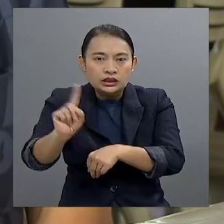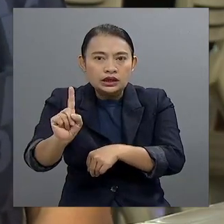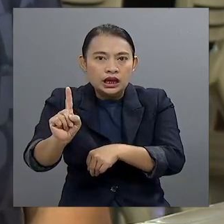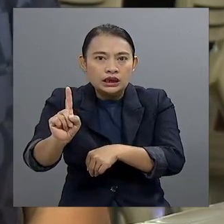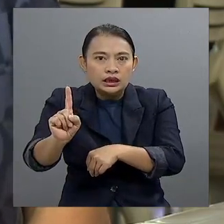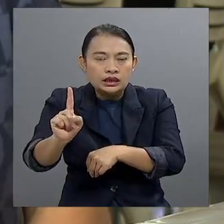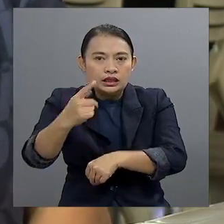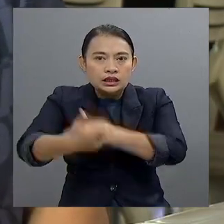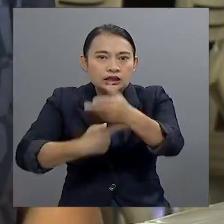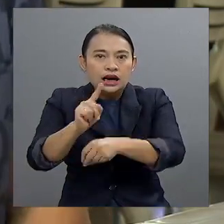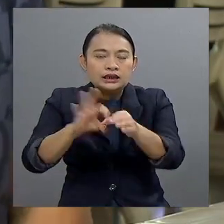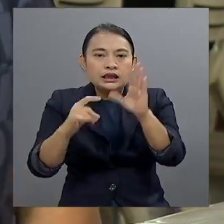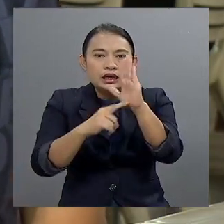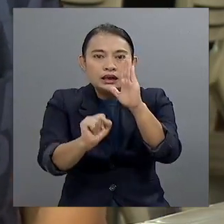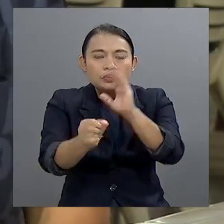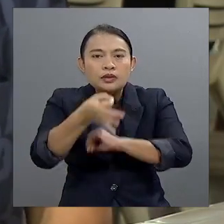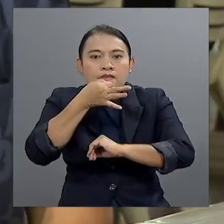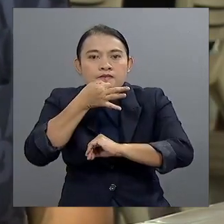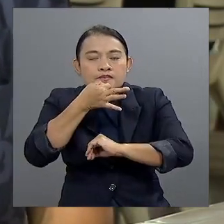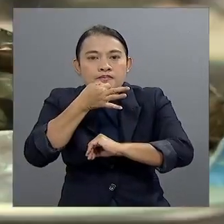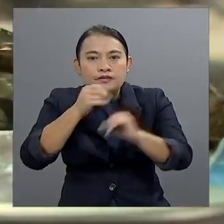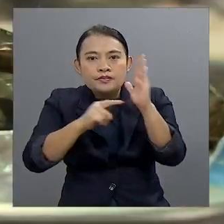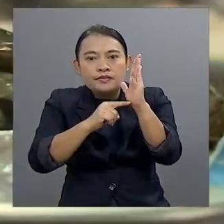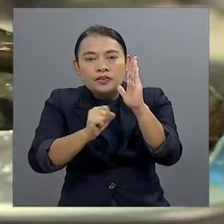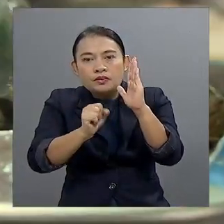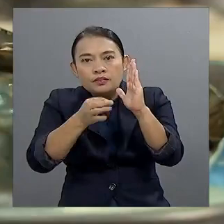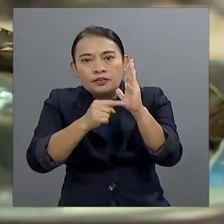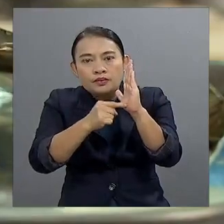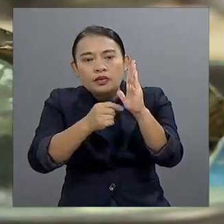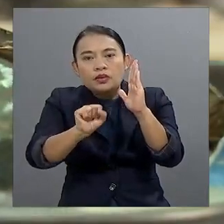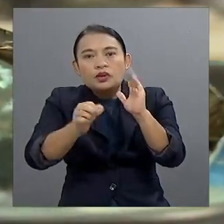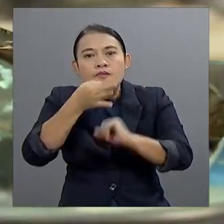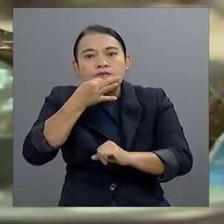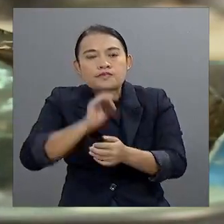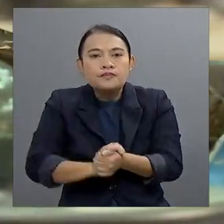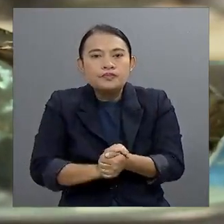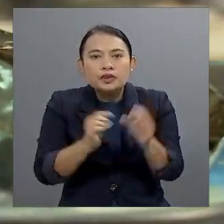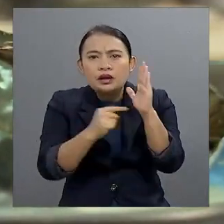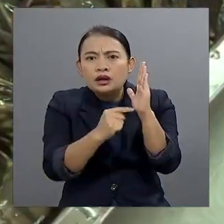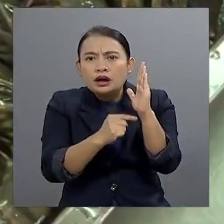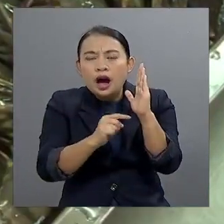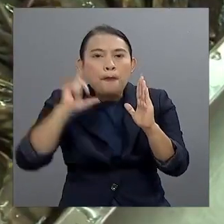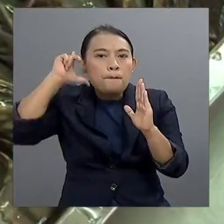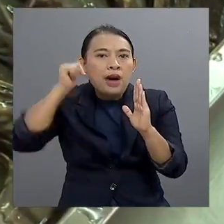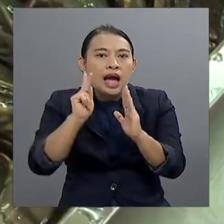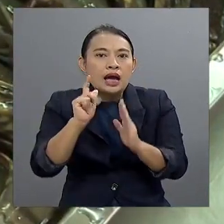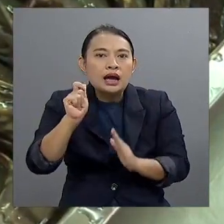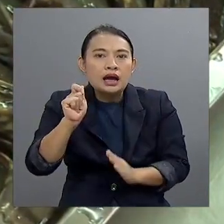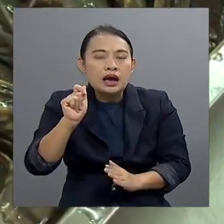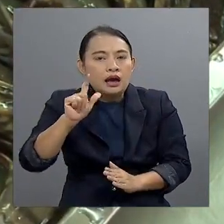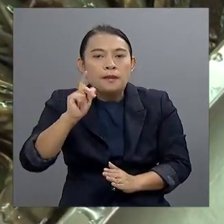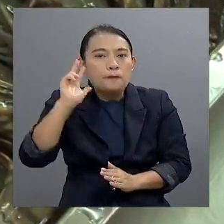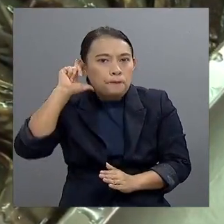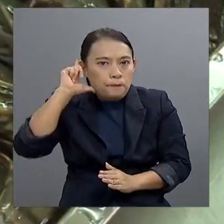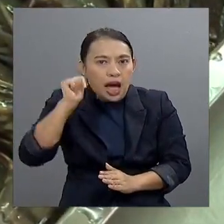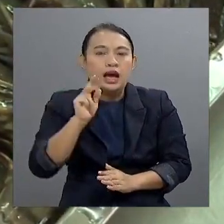ครด้านแม่กลองอะไรเงี้ยนะฮะก็จะมาทางด้านนี้ครับก็หาของยากมากเลยลูกค้าก็ลด